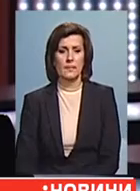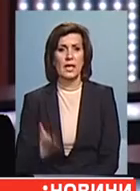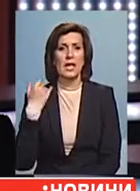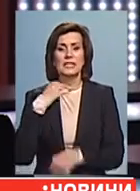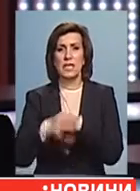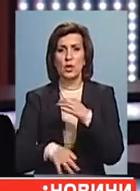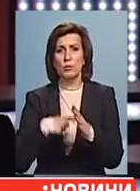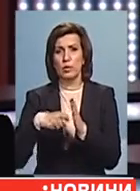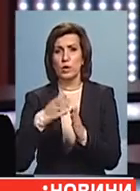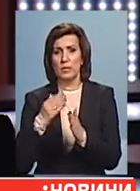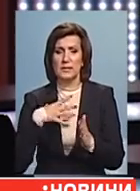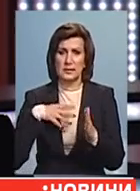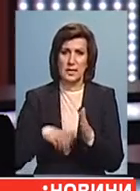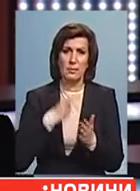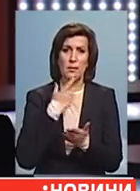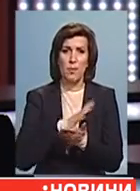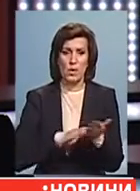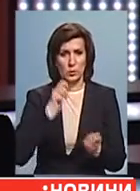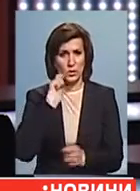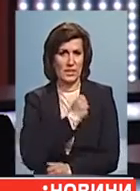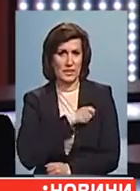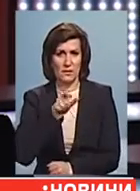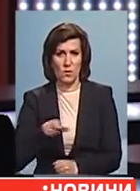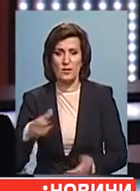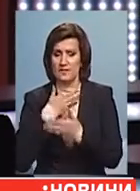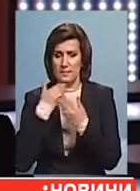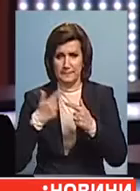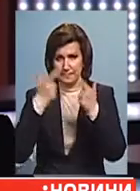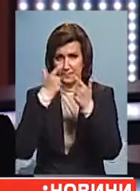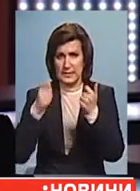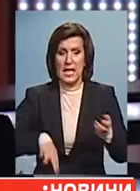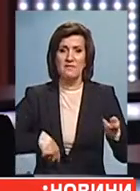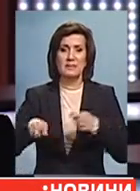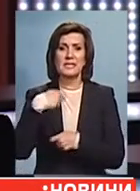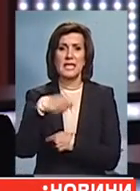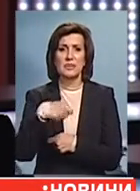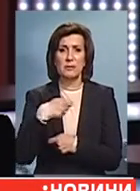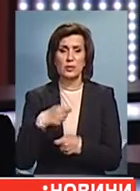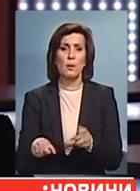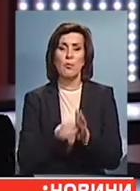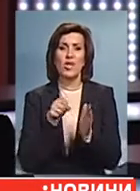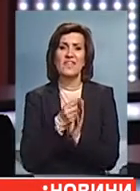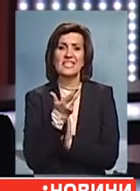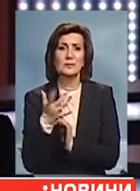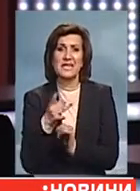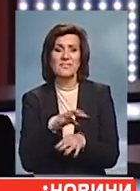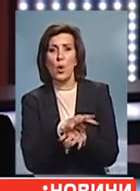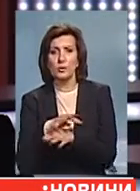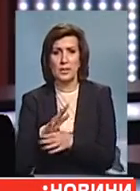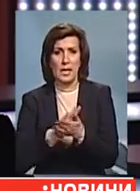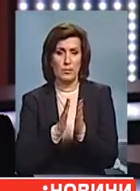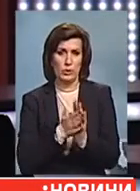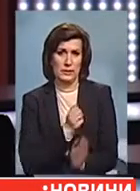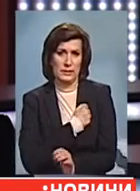За минулу добу на Донбасі загиблих і поранених серед українських воїнів немає. Про це повідомили в адміністрації президента. Бойовики 35 разів обстріляли